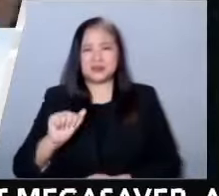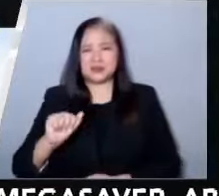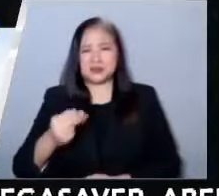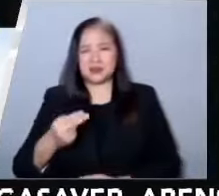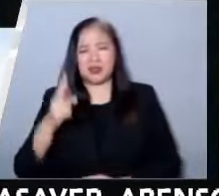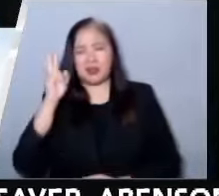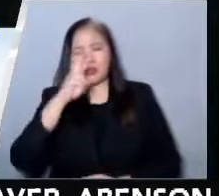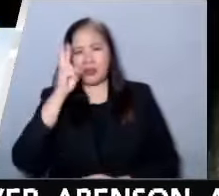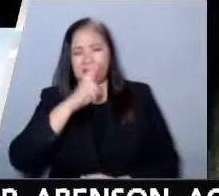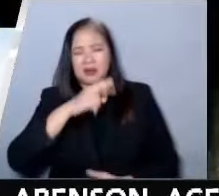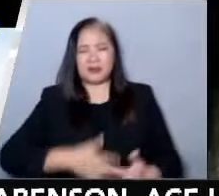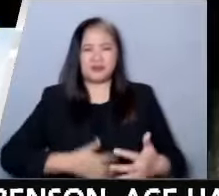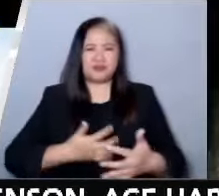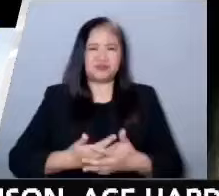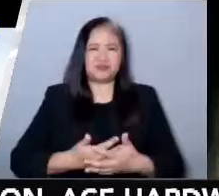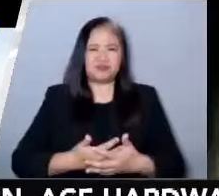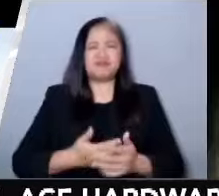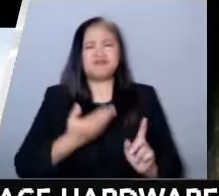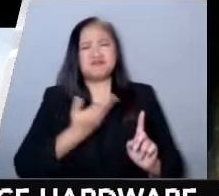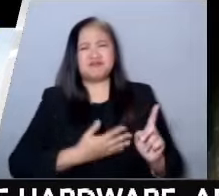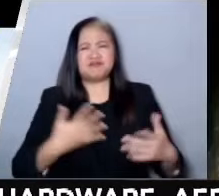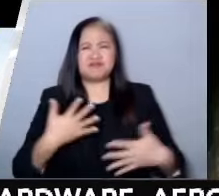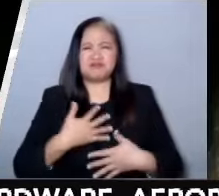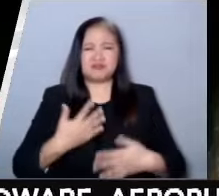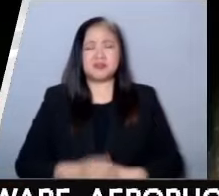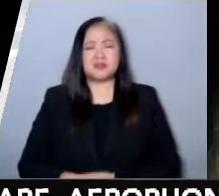niang ikin koo